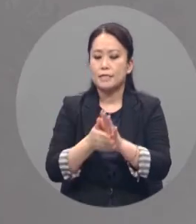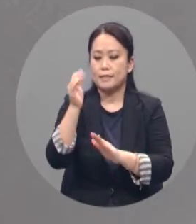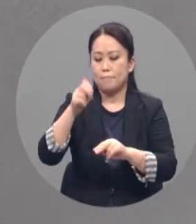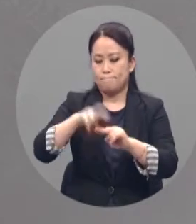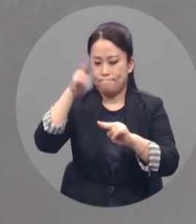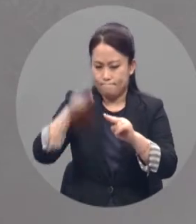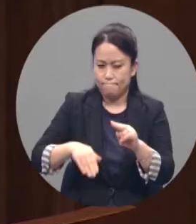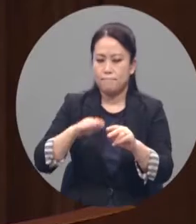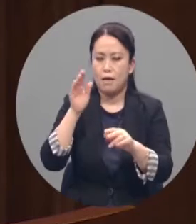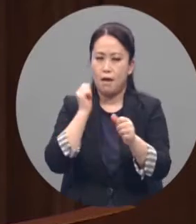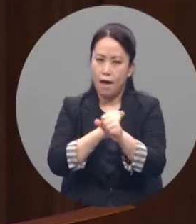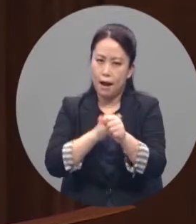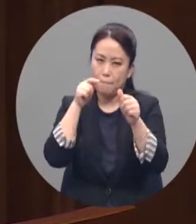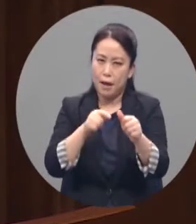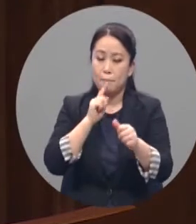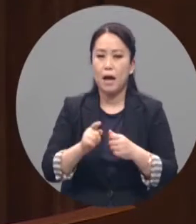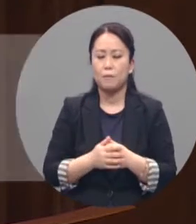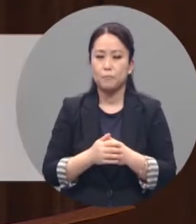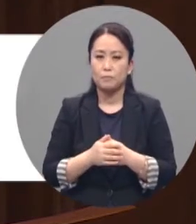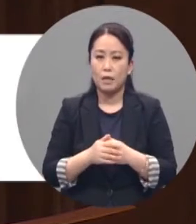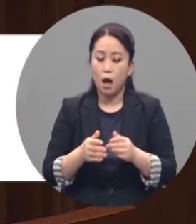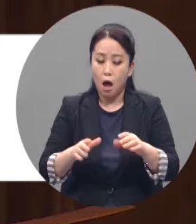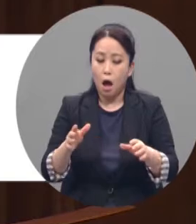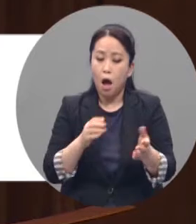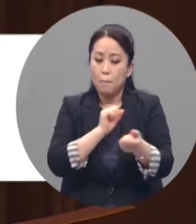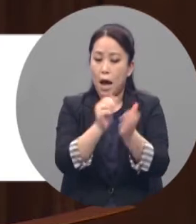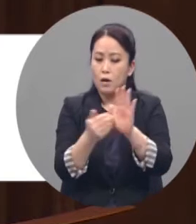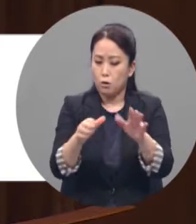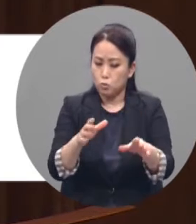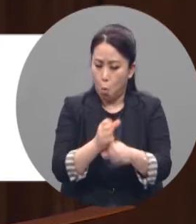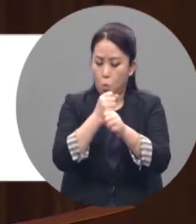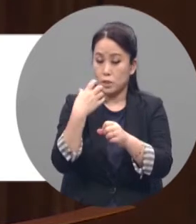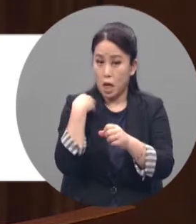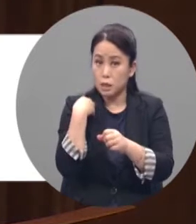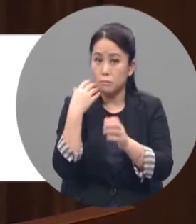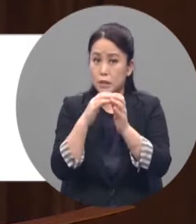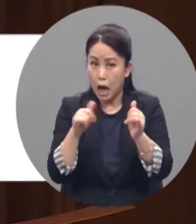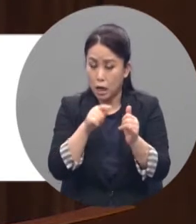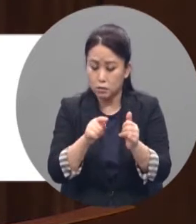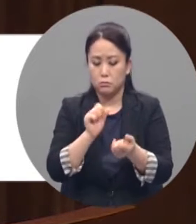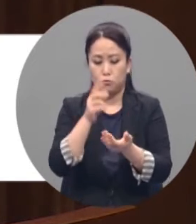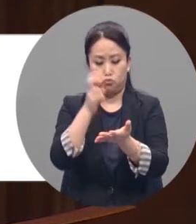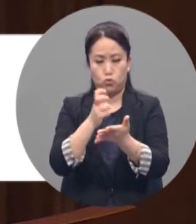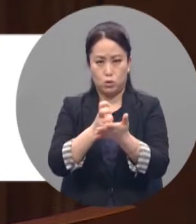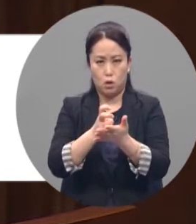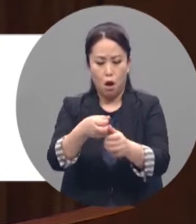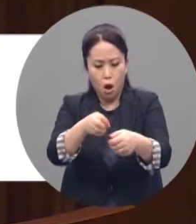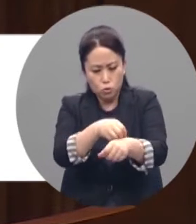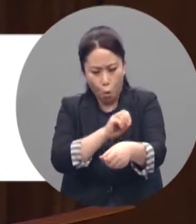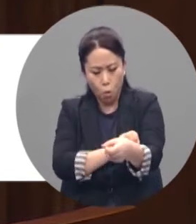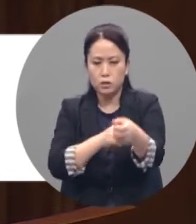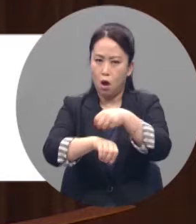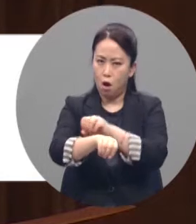나섰습니다. 방역 총 책임자는 그 누구보다도 방역수칙에 솔선수범해야